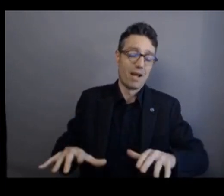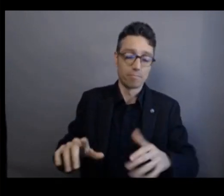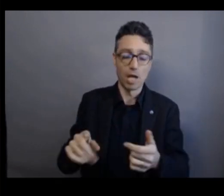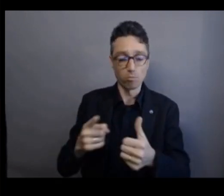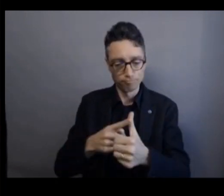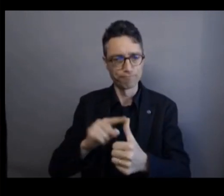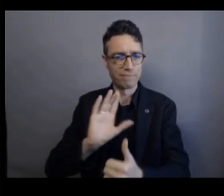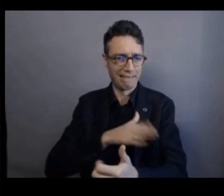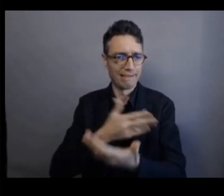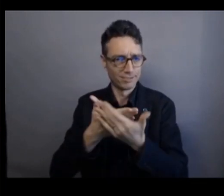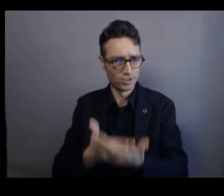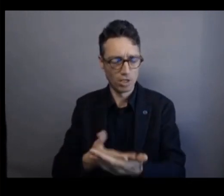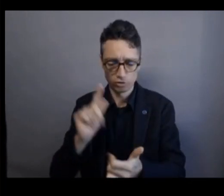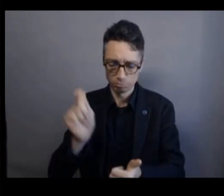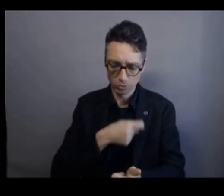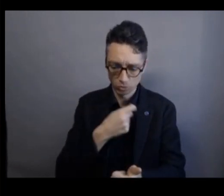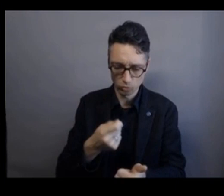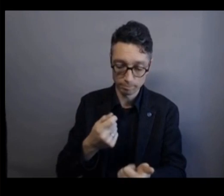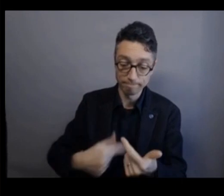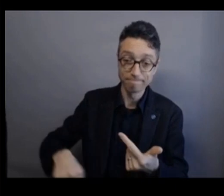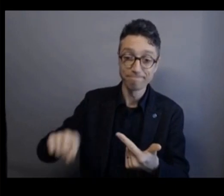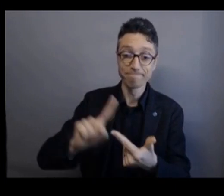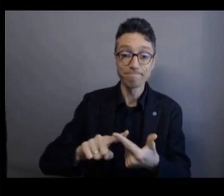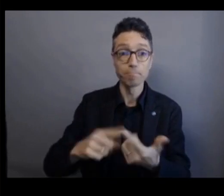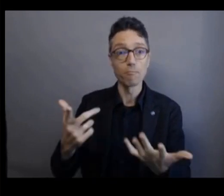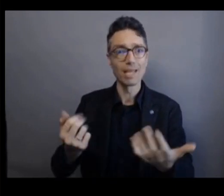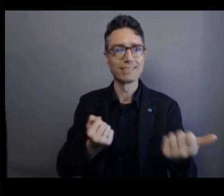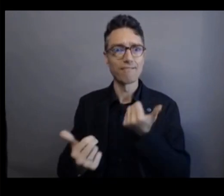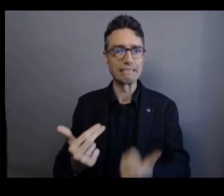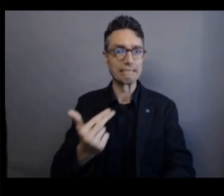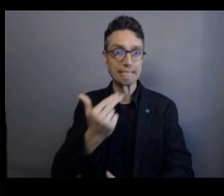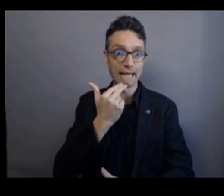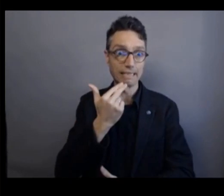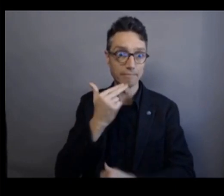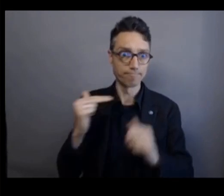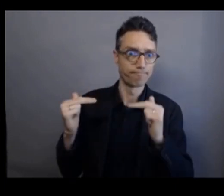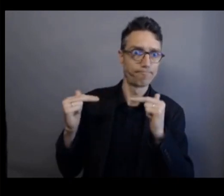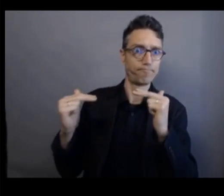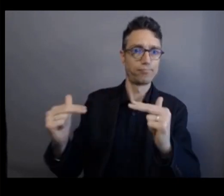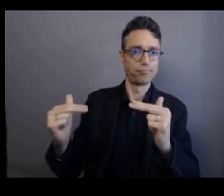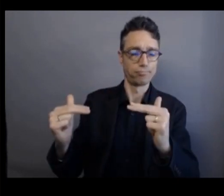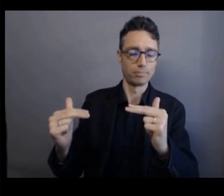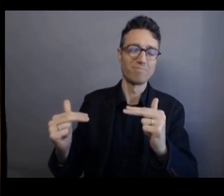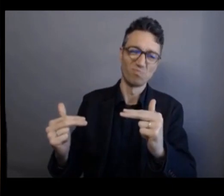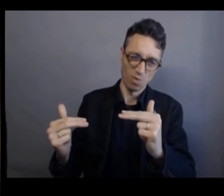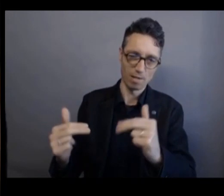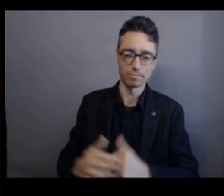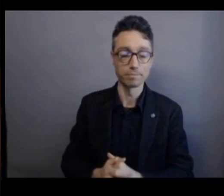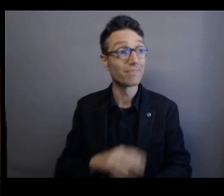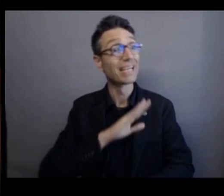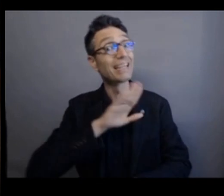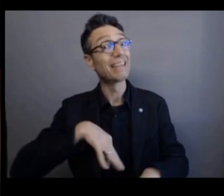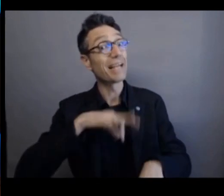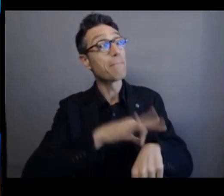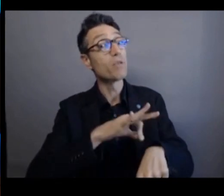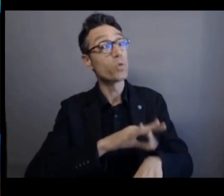va rajouter une couche qualité de service qui, là, parle d'elle-même, souvent. Amou, on arrive dans la dernière minute. La déléguée interministérielle,